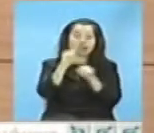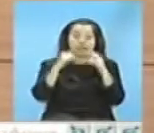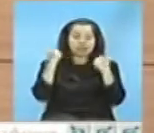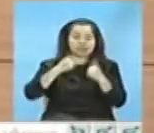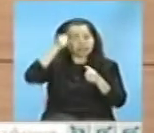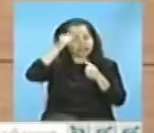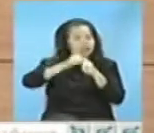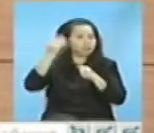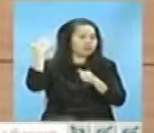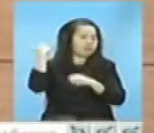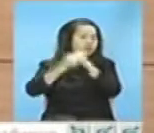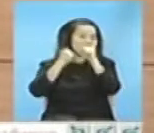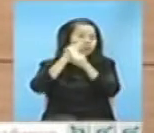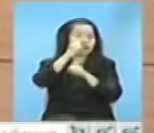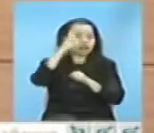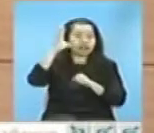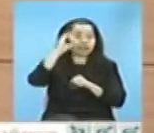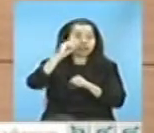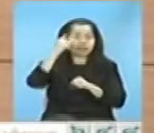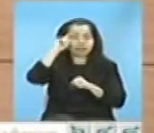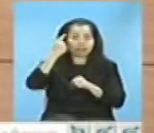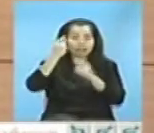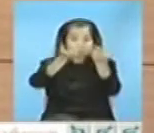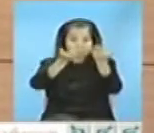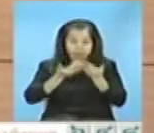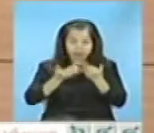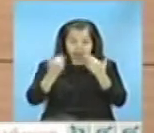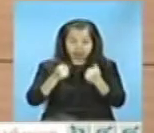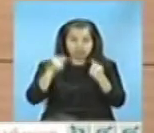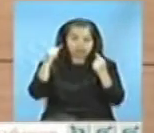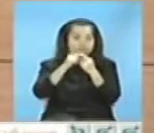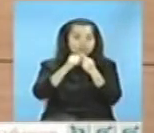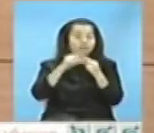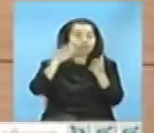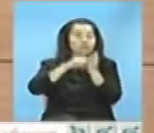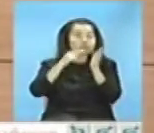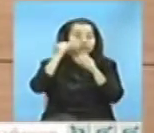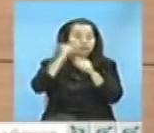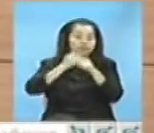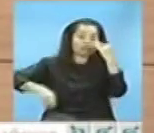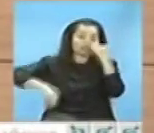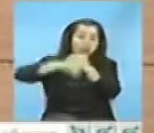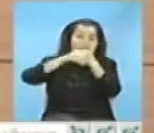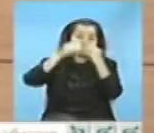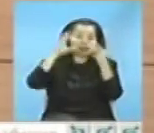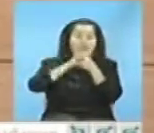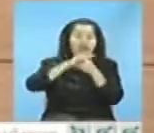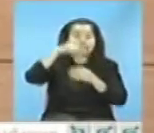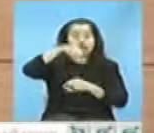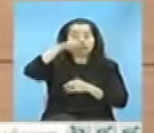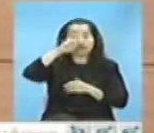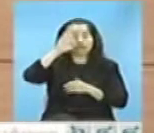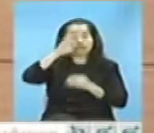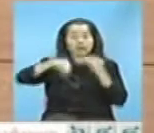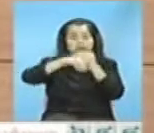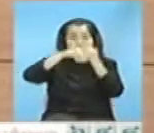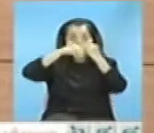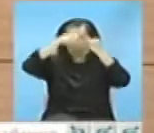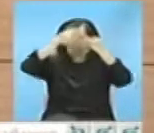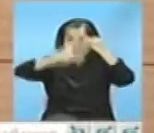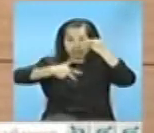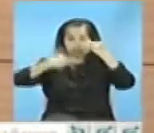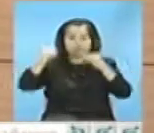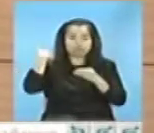นูญ2550เข้ามาในสภานิติบัญญัติแห่งชาตินั้นจะต้องเพิ่มพระราชบัญญัติประกอบรัฐธรรมนูญ3ฉบับเข้ามา